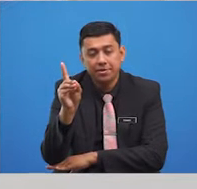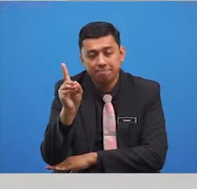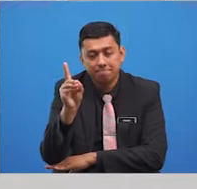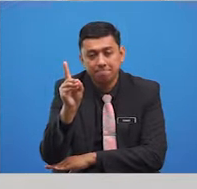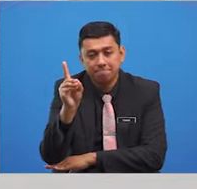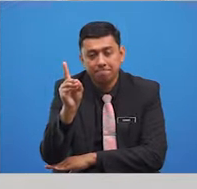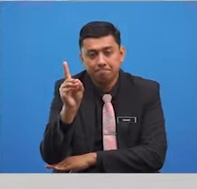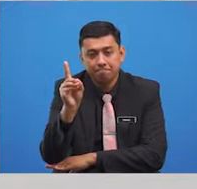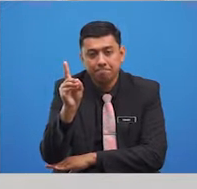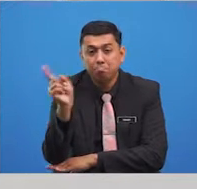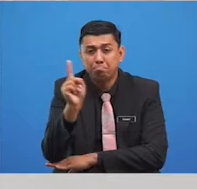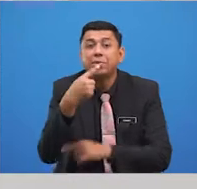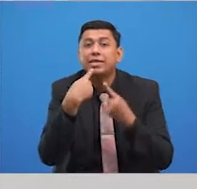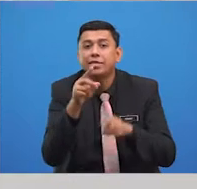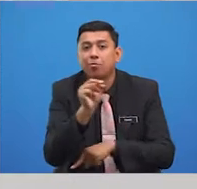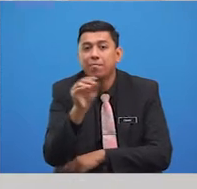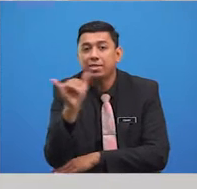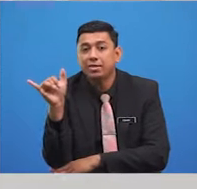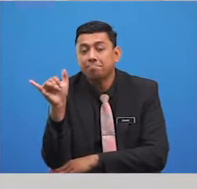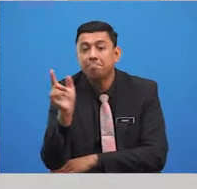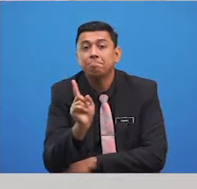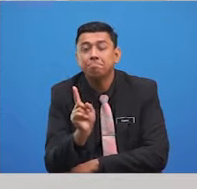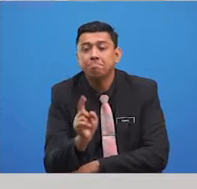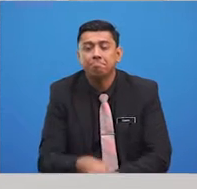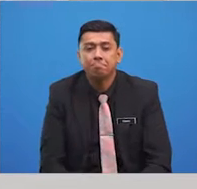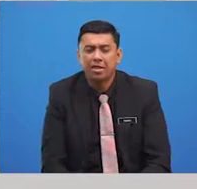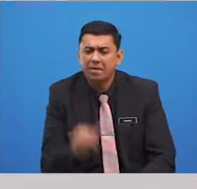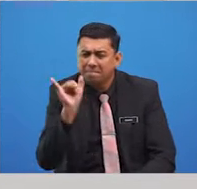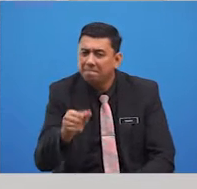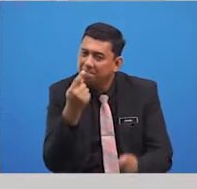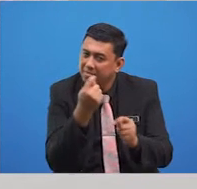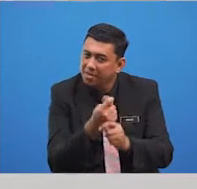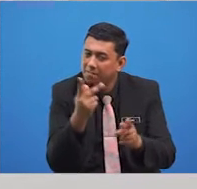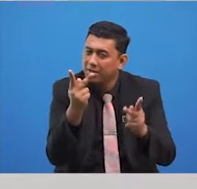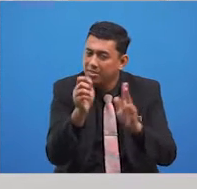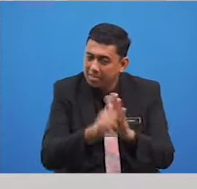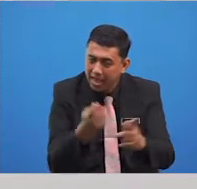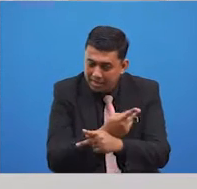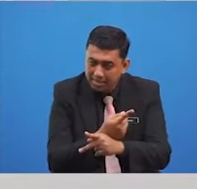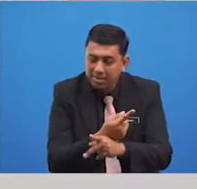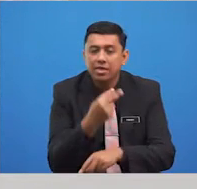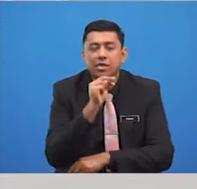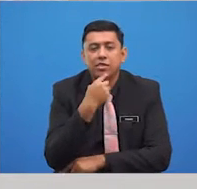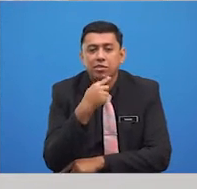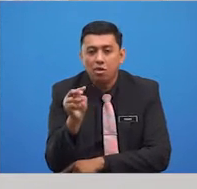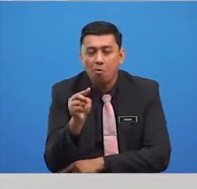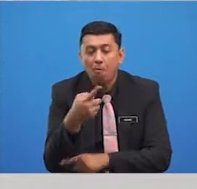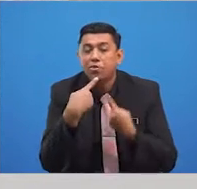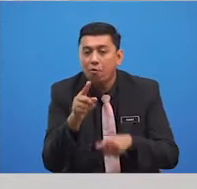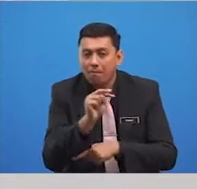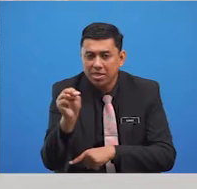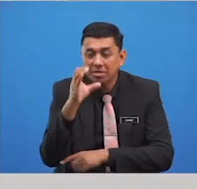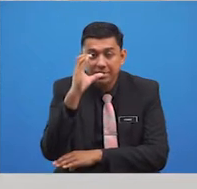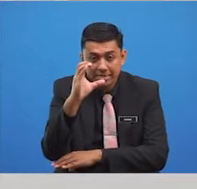D. Hutan paya air masin. Ya, tepat sekali jawapan murid-murid. Jawapannya ialah